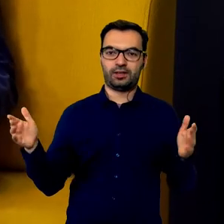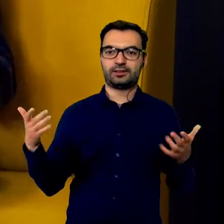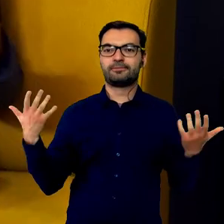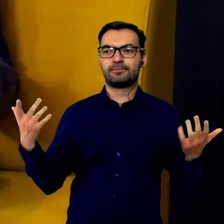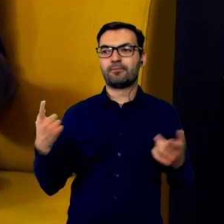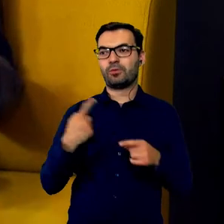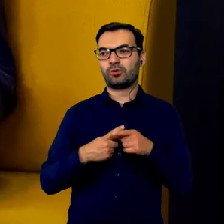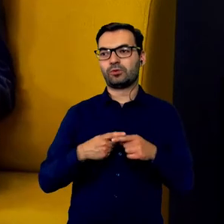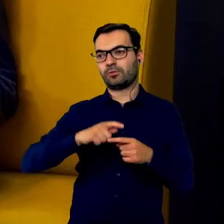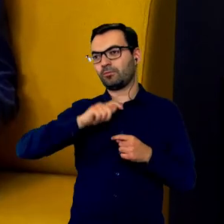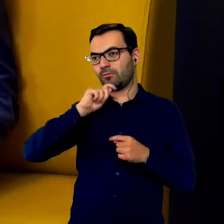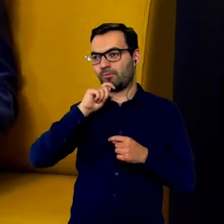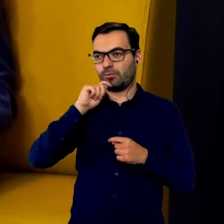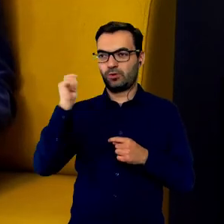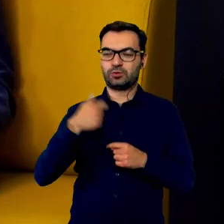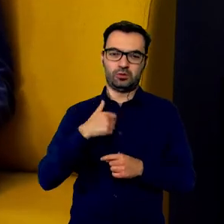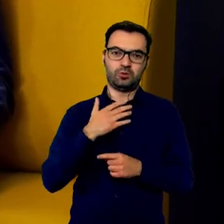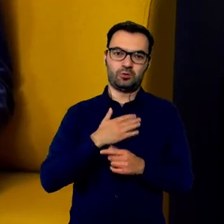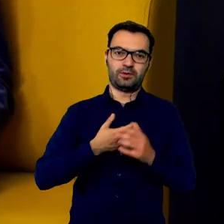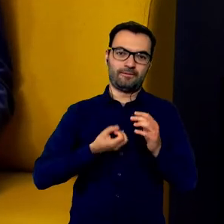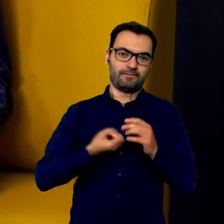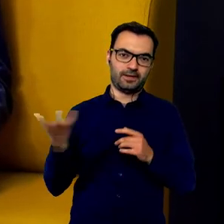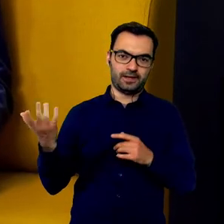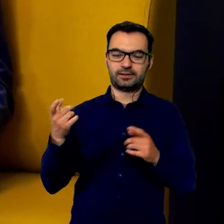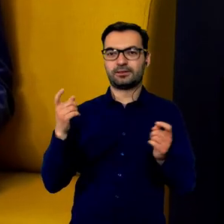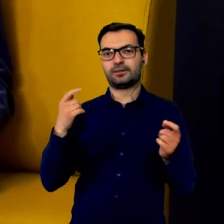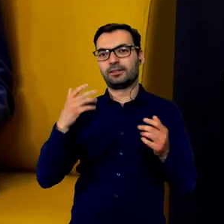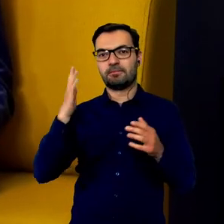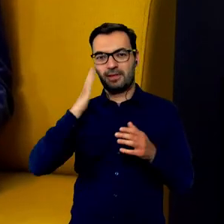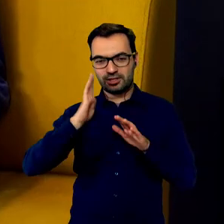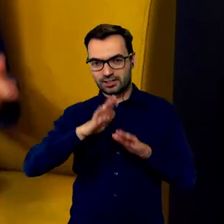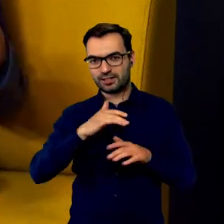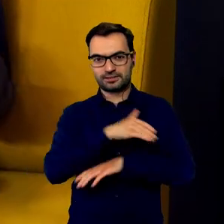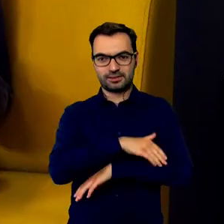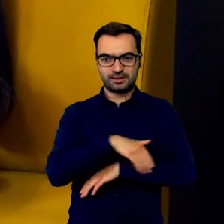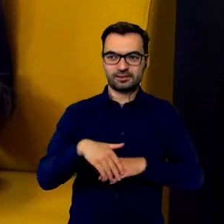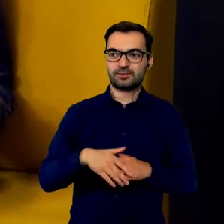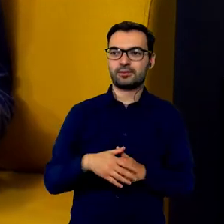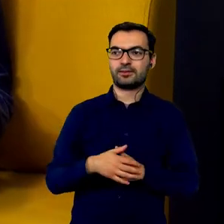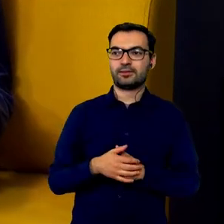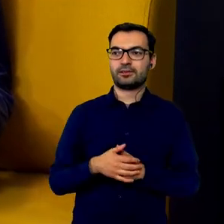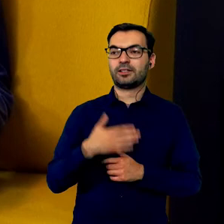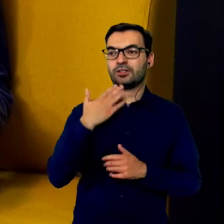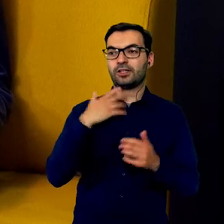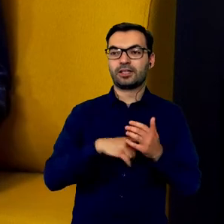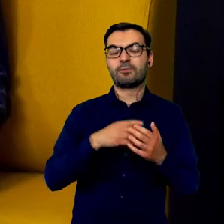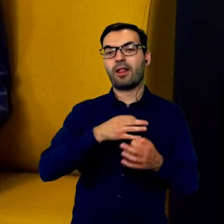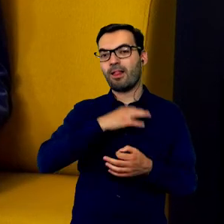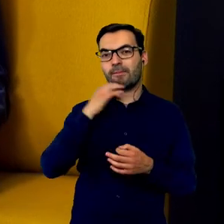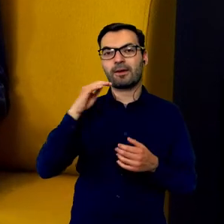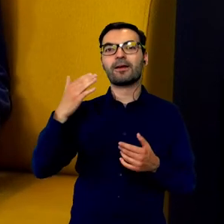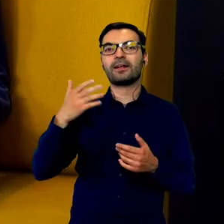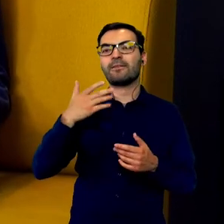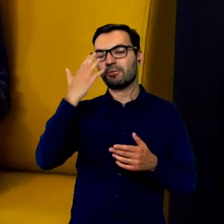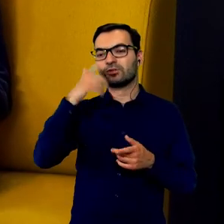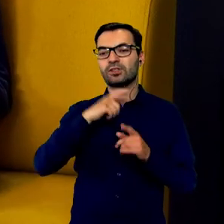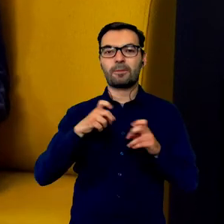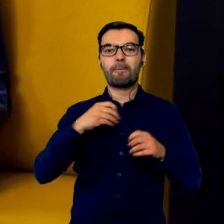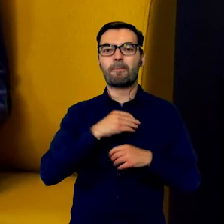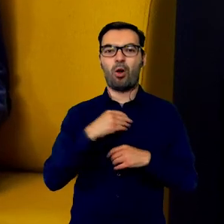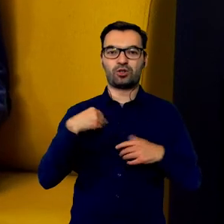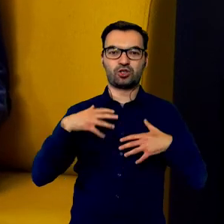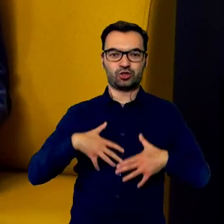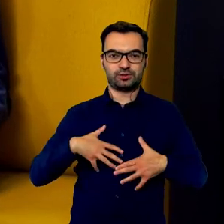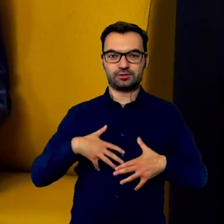podróże, dlatego jestem tak otwarta na wyjazdy do różnych krajów, mieszkania tam, może lepiej poznaję swoją polskość. Bardzo się cieszę,